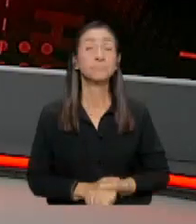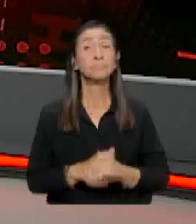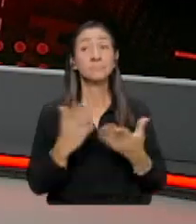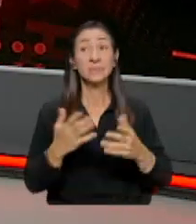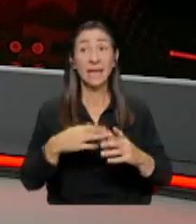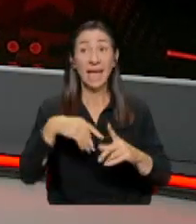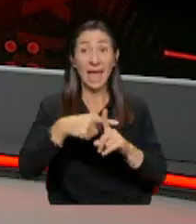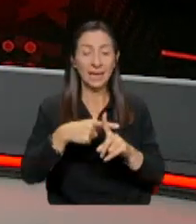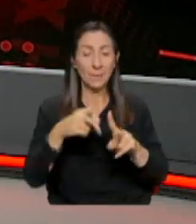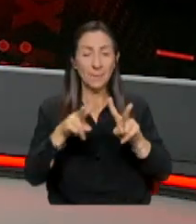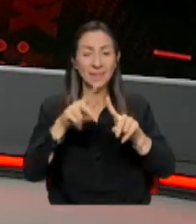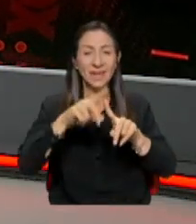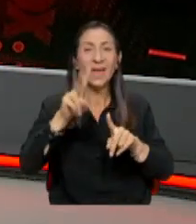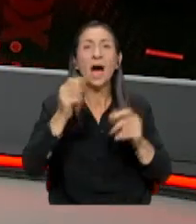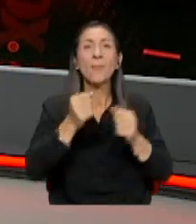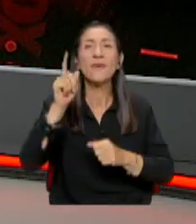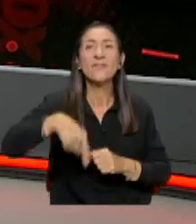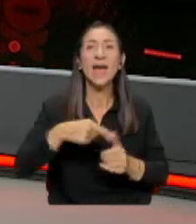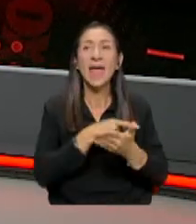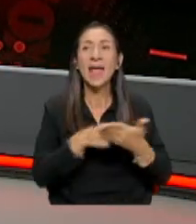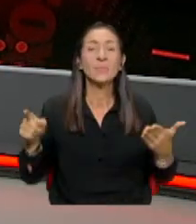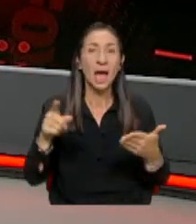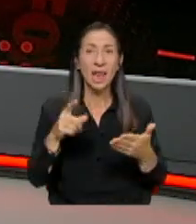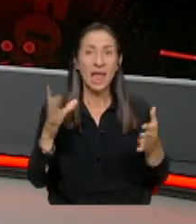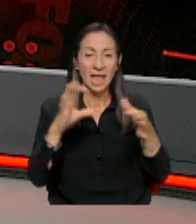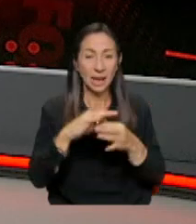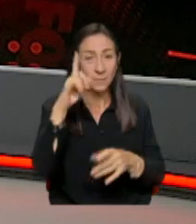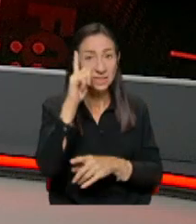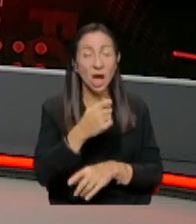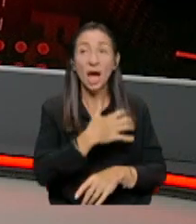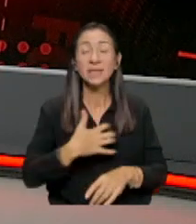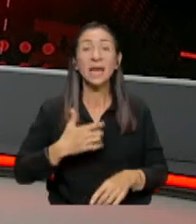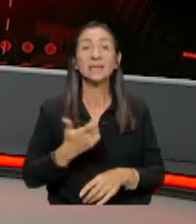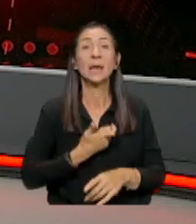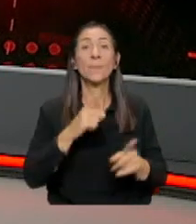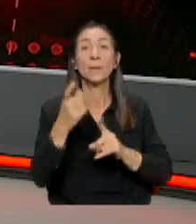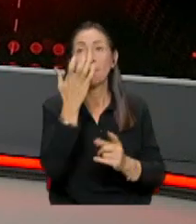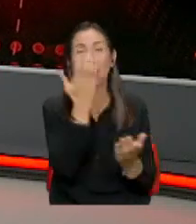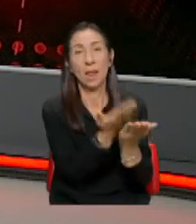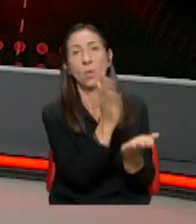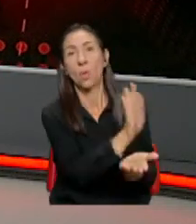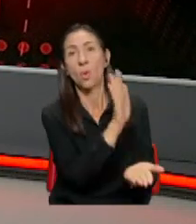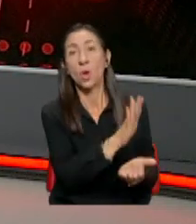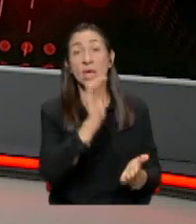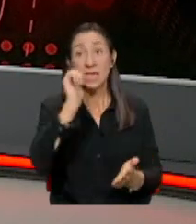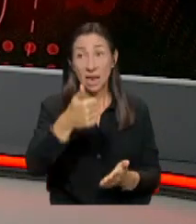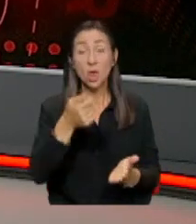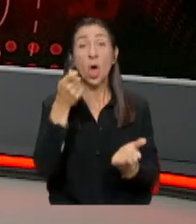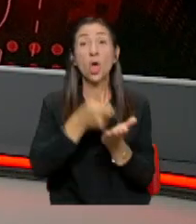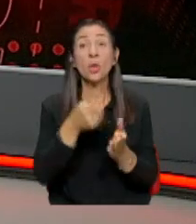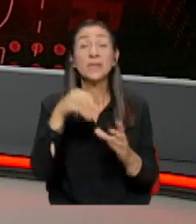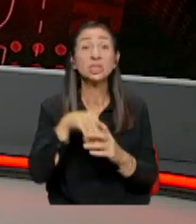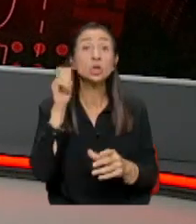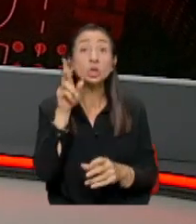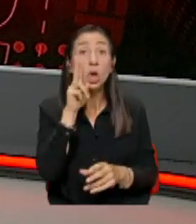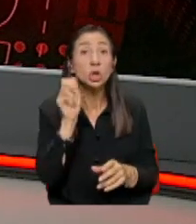Efendim, ek motorlu taşıtlar vergisi ödemesinin iptaline ilişkin başvuru Anayasa Mahkemesi'nde bekliyor. Yarınsa ödeme için